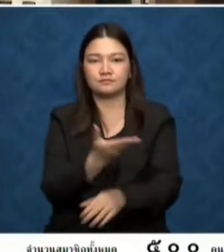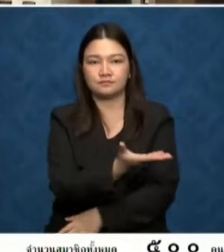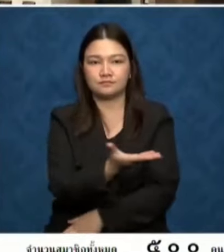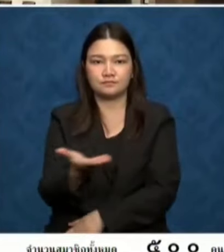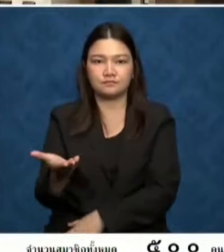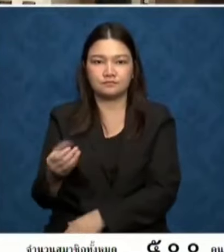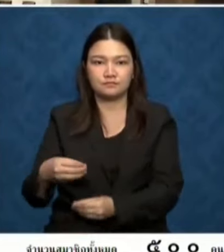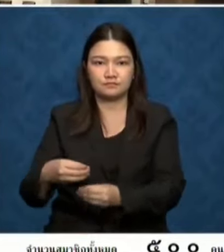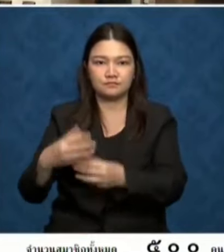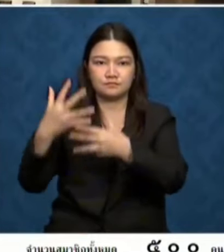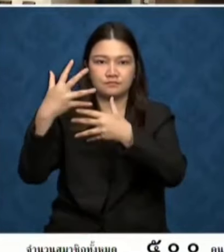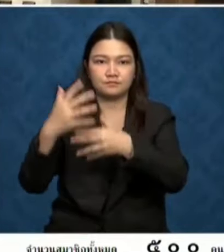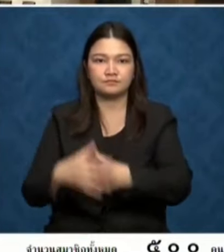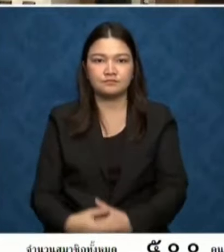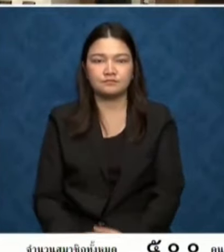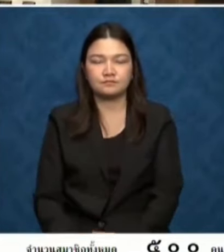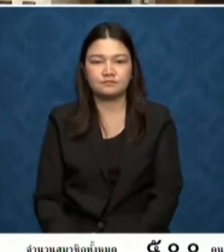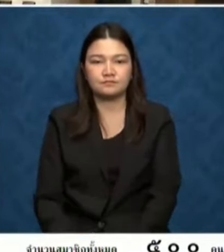ครับ